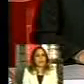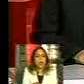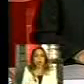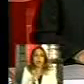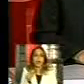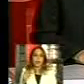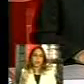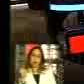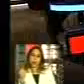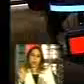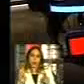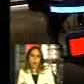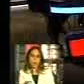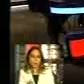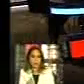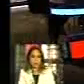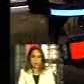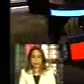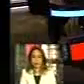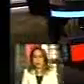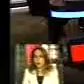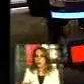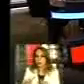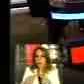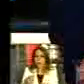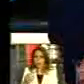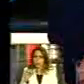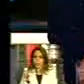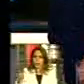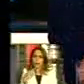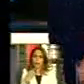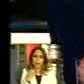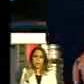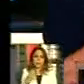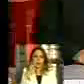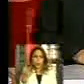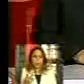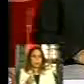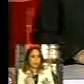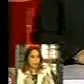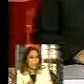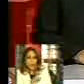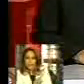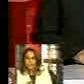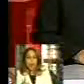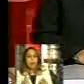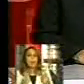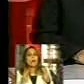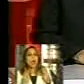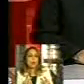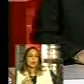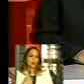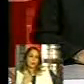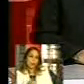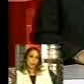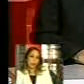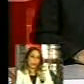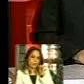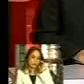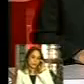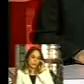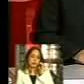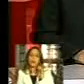הכוח שלהם. בעצם אומרת חברת הכנסת מיכאלי, העניין הוא נראות. ממש לא, מהות. אומרת שזה מהות. אוקיי, מהות, בסדר,